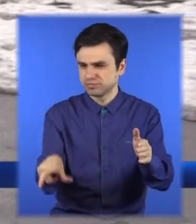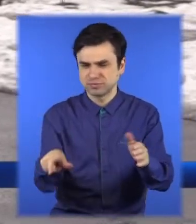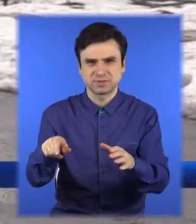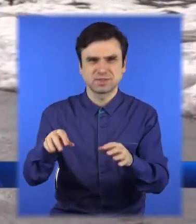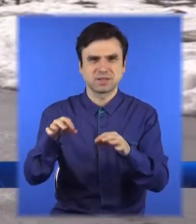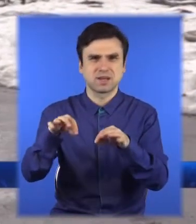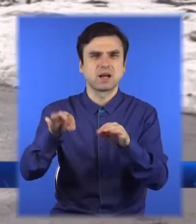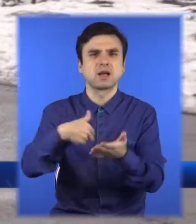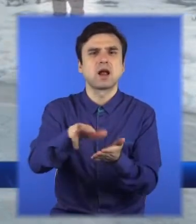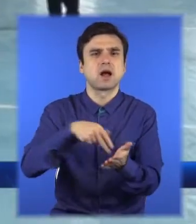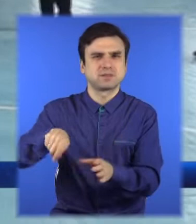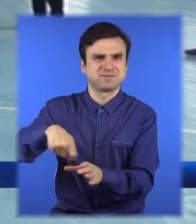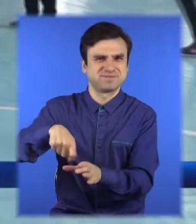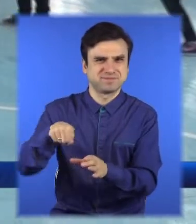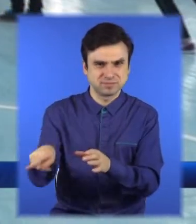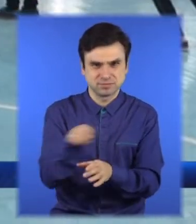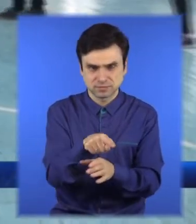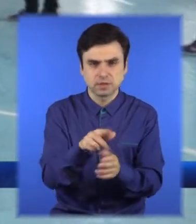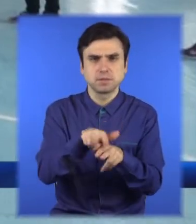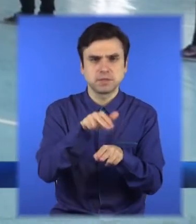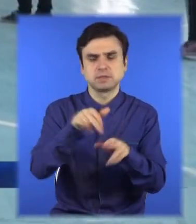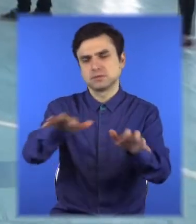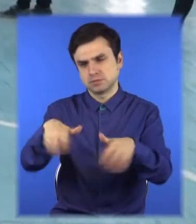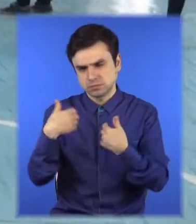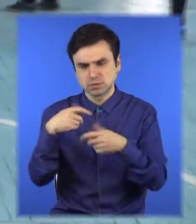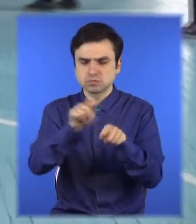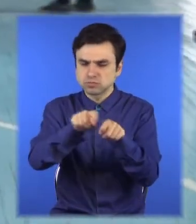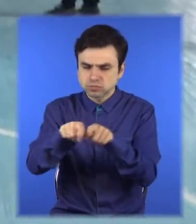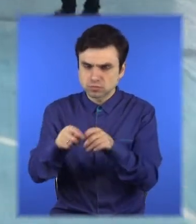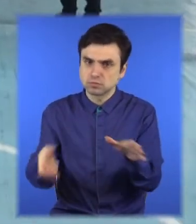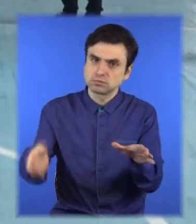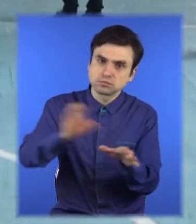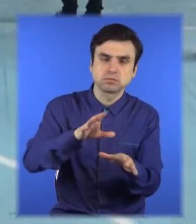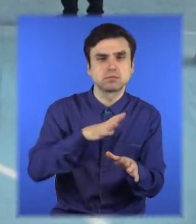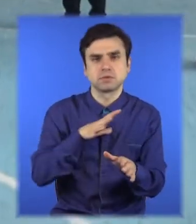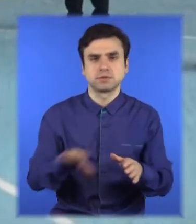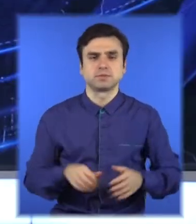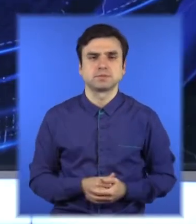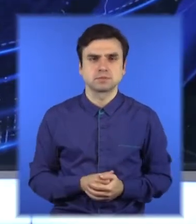вона покаже, що насправді було у воді. Артем Нолан, Микола Нечепуренко, перший міський.